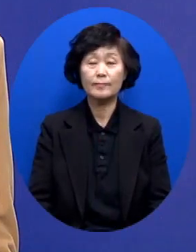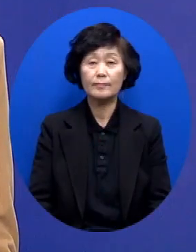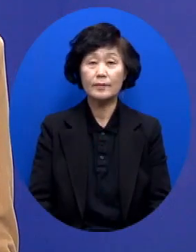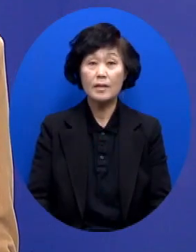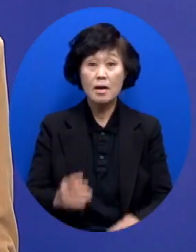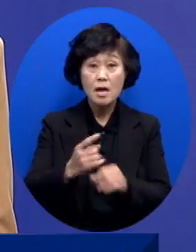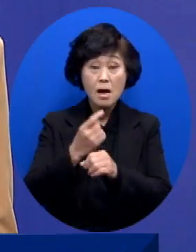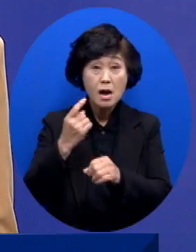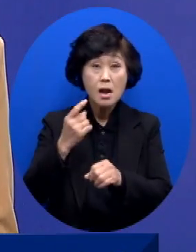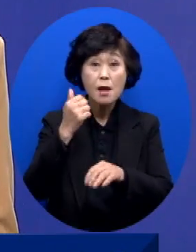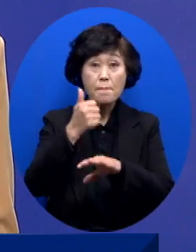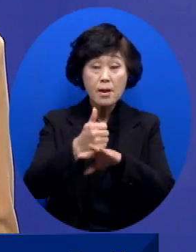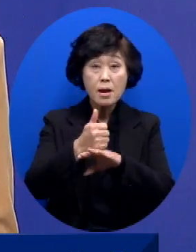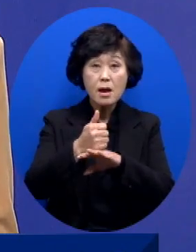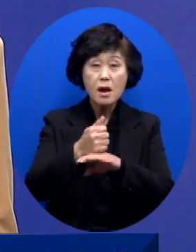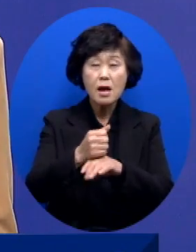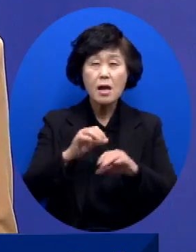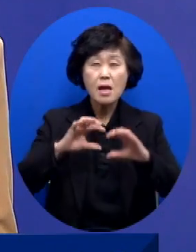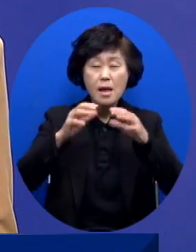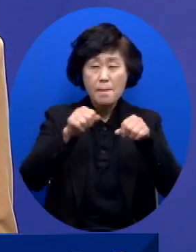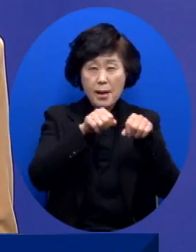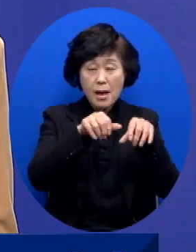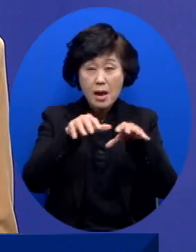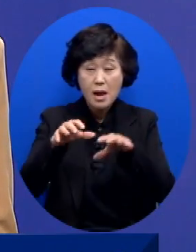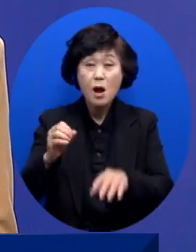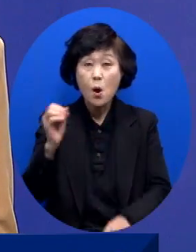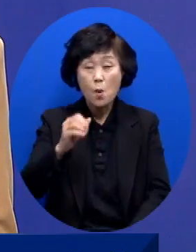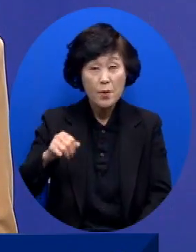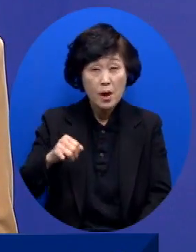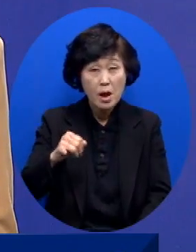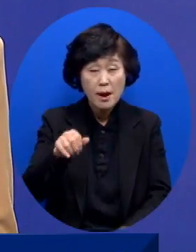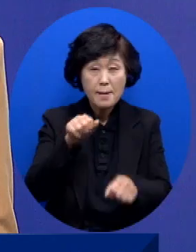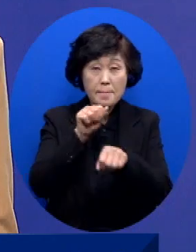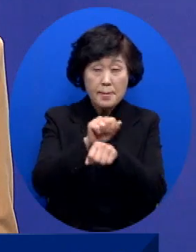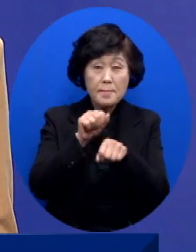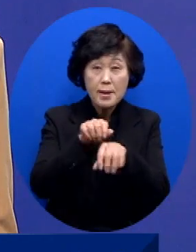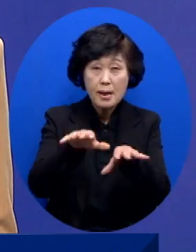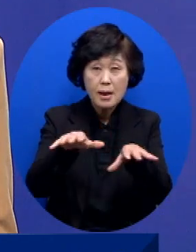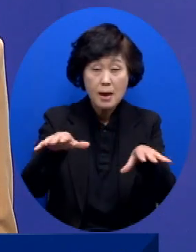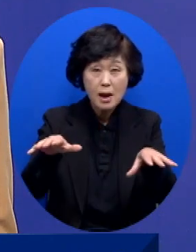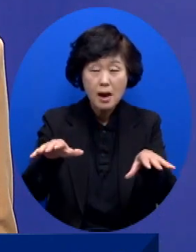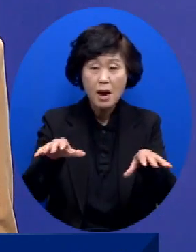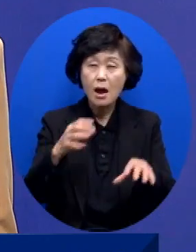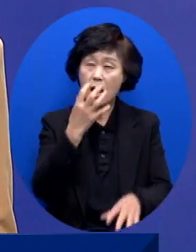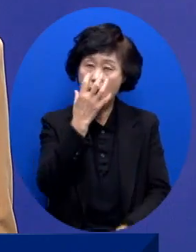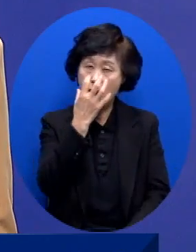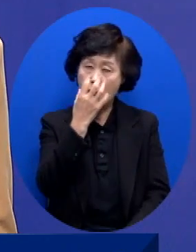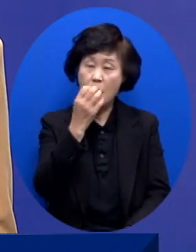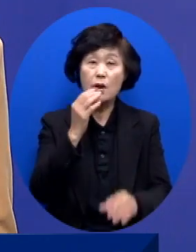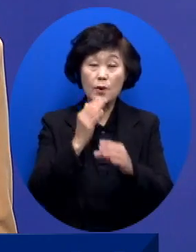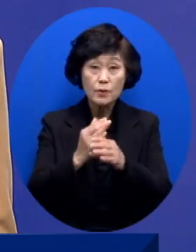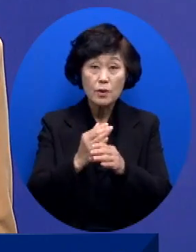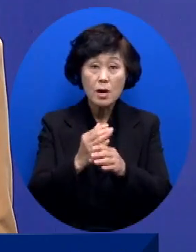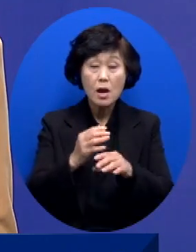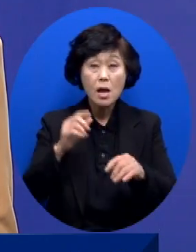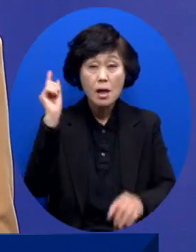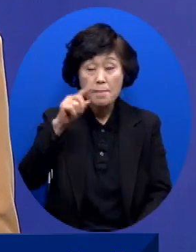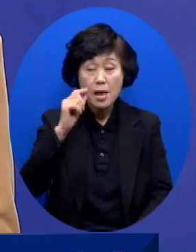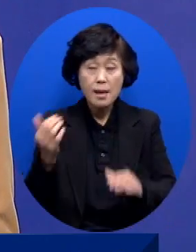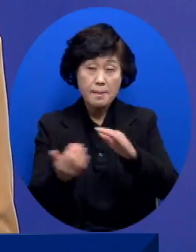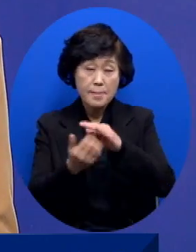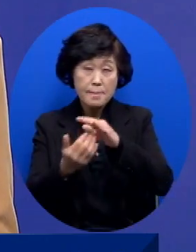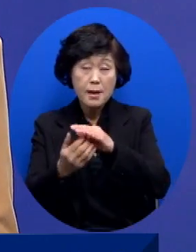지난해 말 전 세계를 덮친 오미크론으로 유럽의 새해 풍경은 우울하기만 합니다. 연일 최다 확진자가 나오는